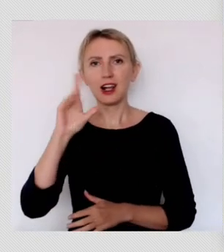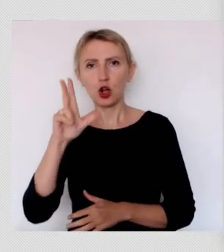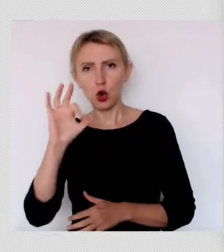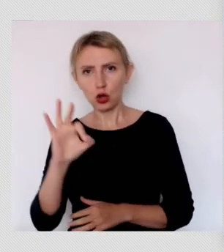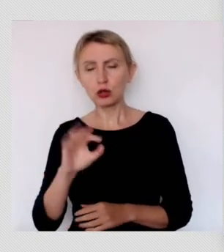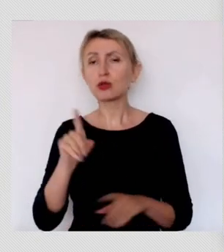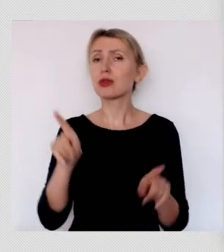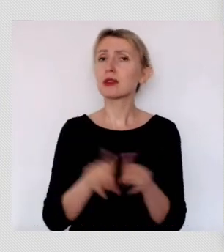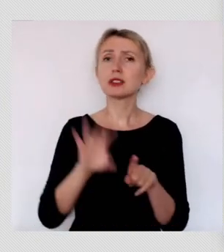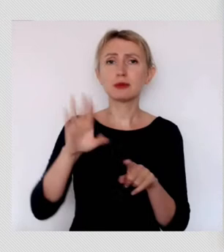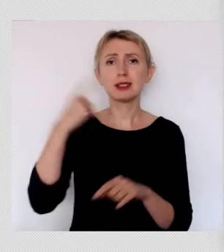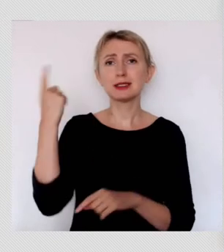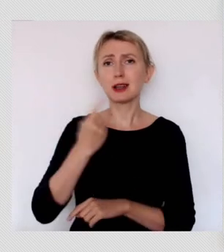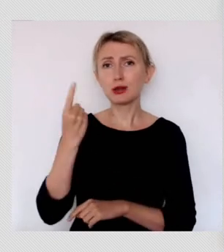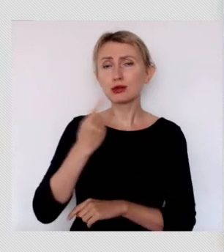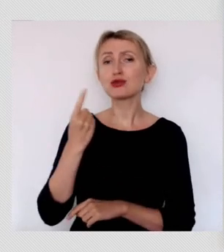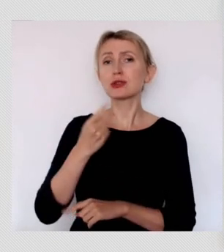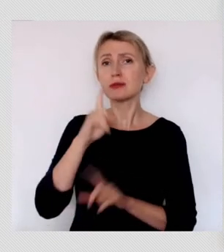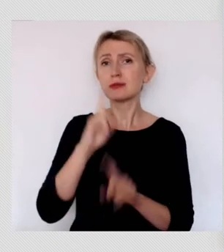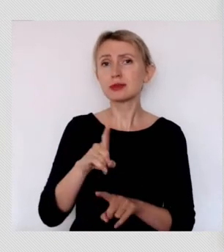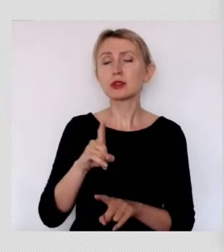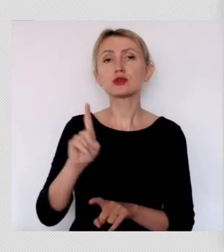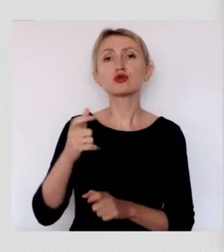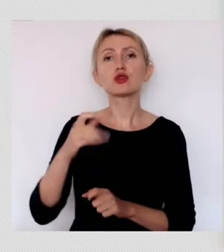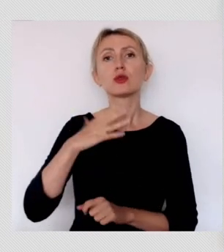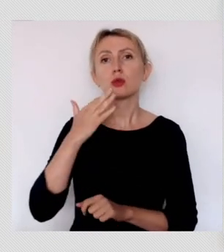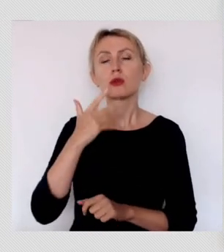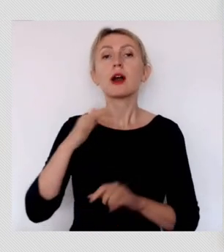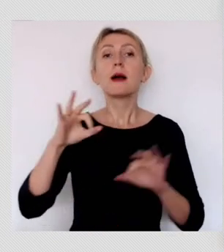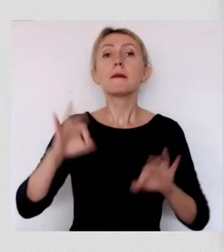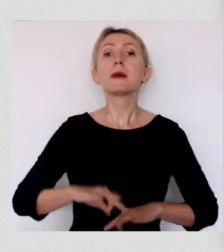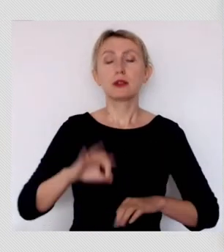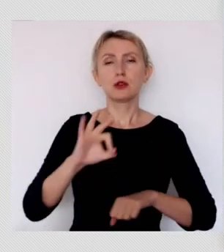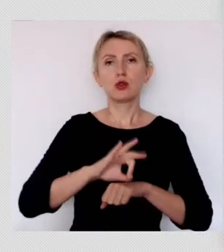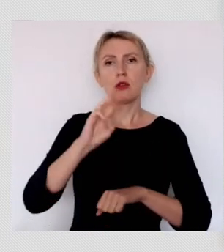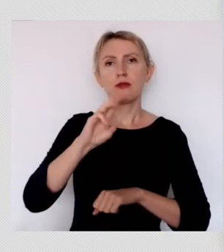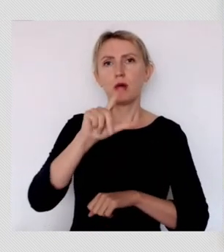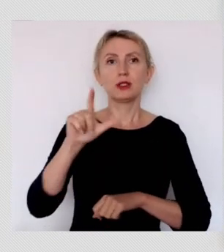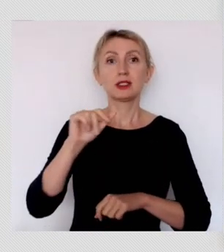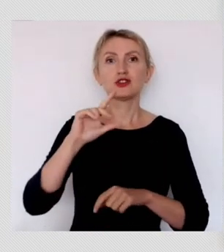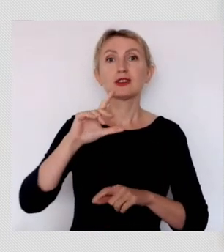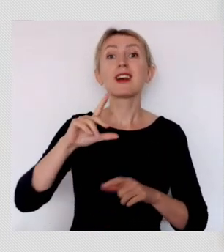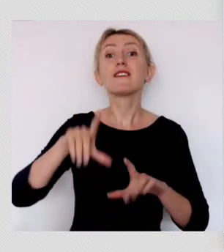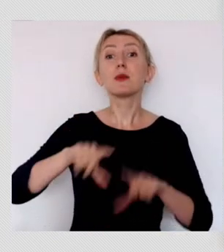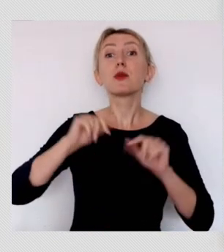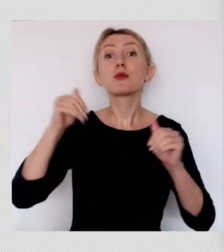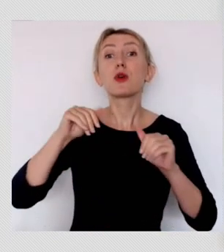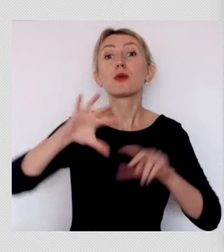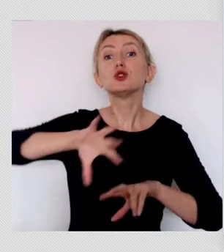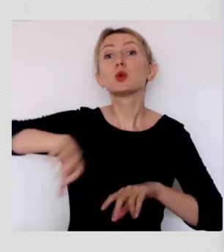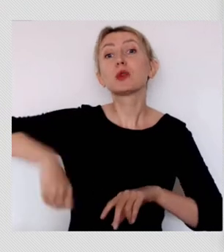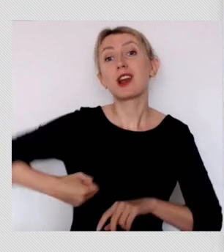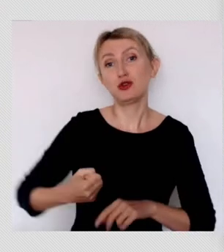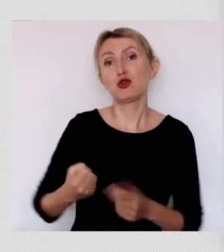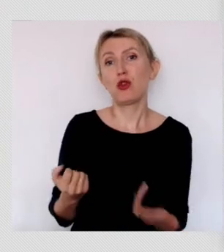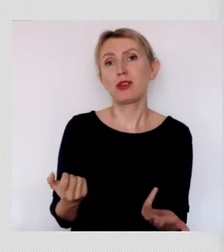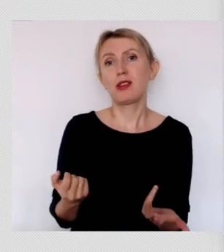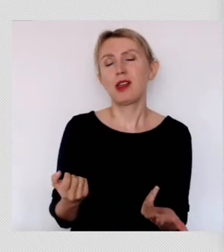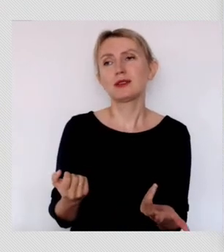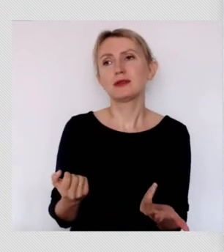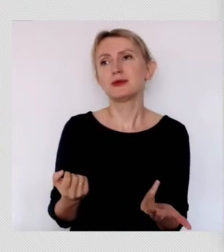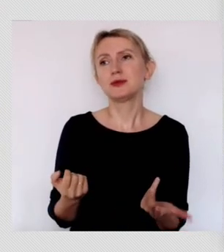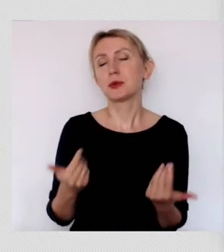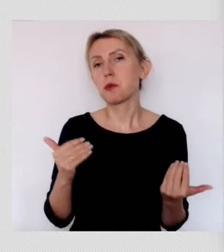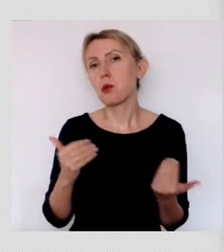stanowią realne zagrożenie dla tego, co powiedział pan doktor Wałecki, że te wybory mogą być ukradzione. I wydaje mi się, że to jest być może